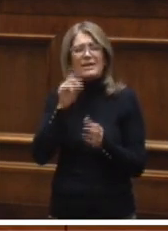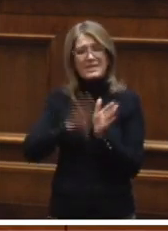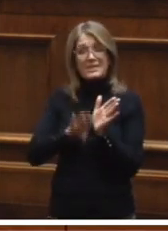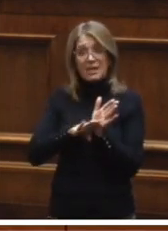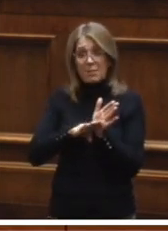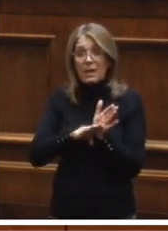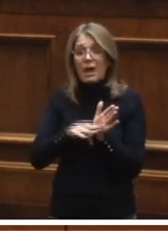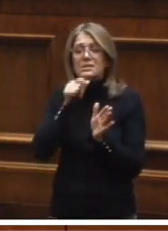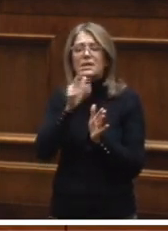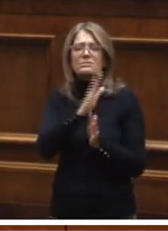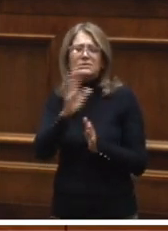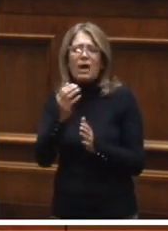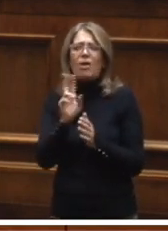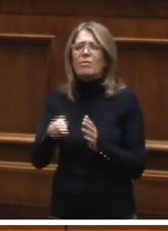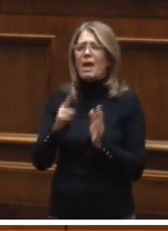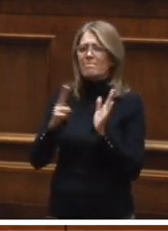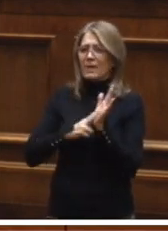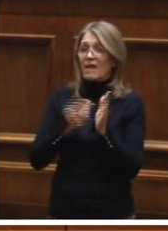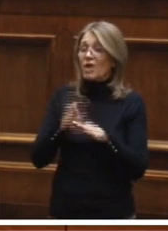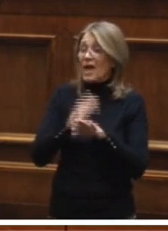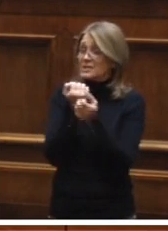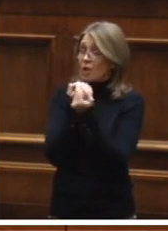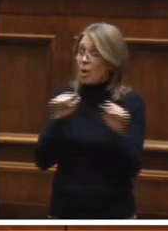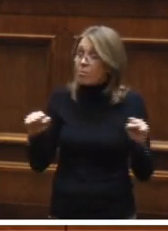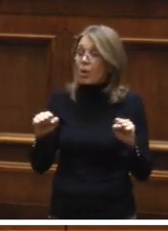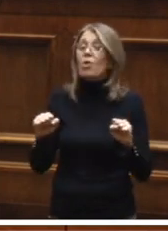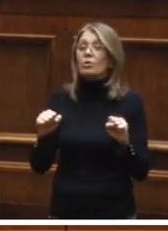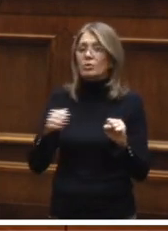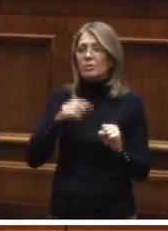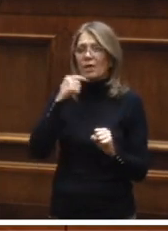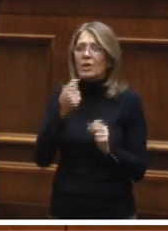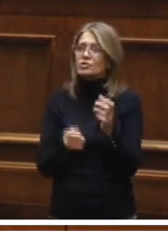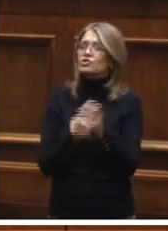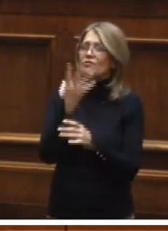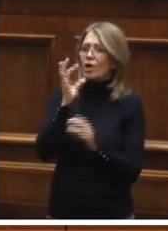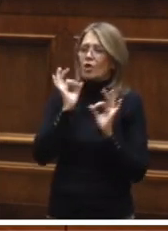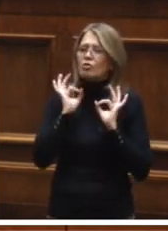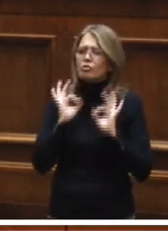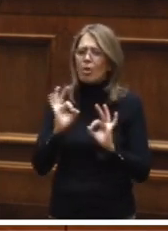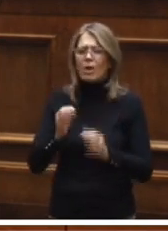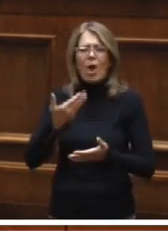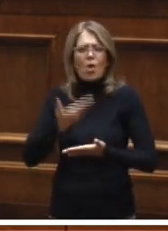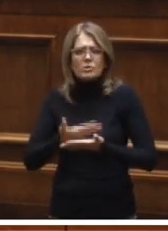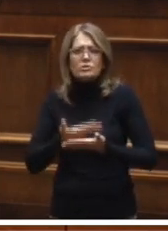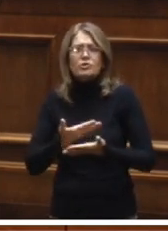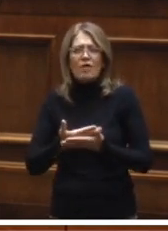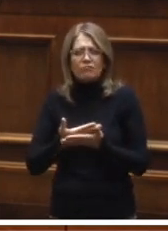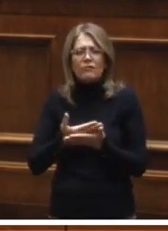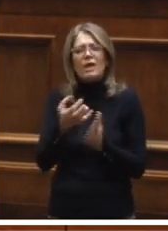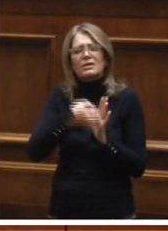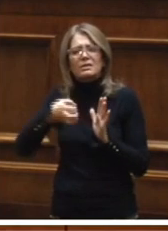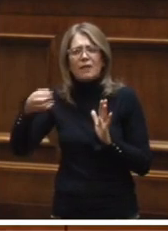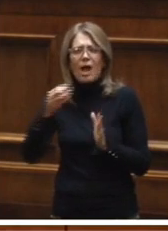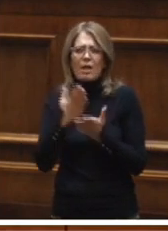pravo na slobodu od diskriminacije, možemo reći da je time stvorena čvrsta osnova na kojoj će se dalje graditi i unapređivati